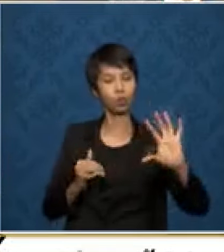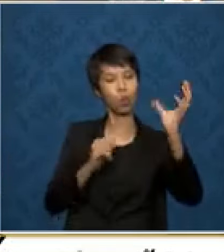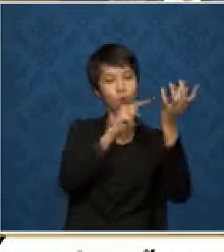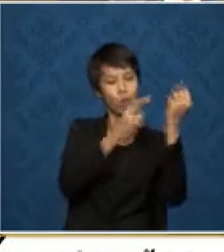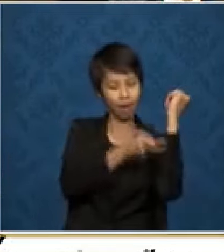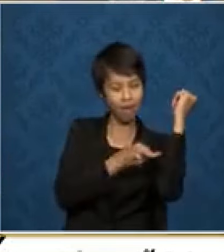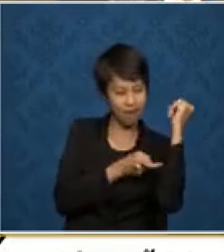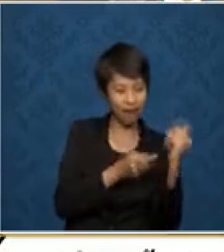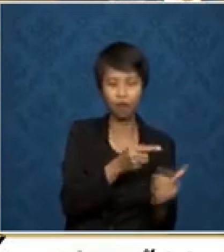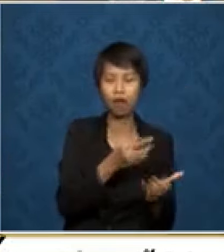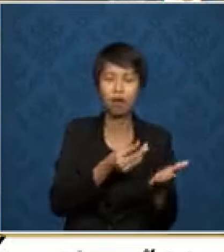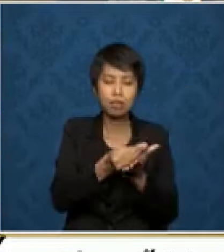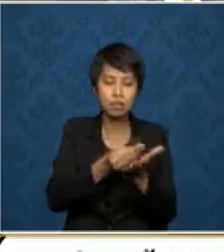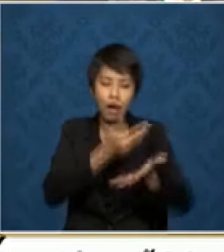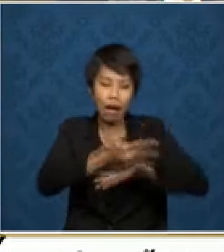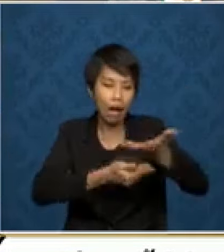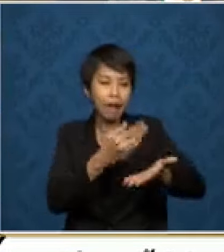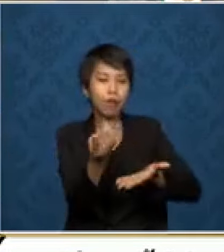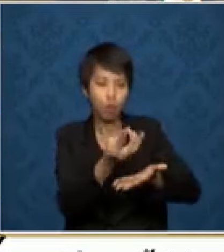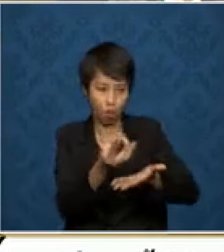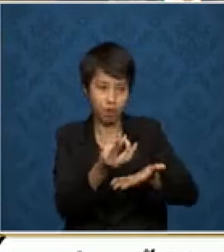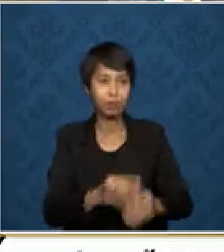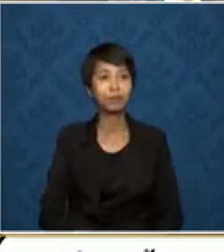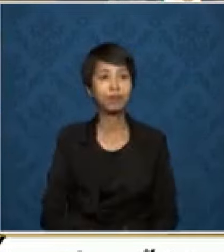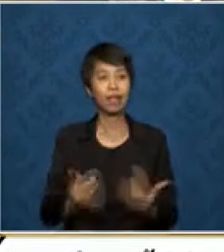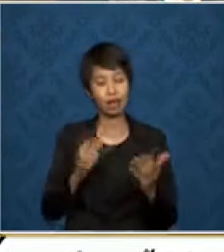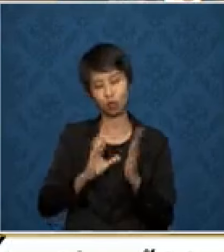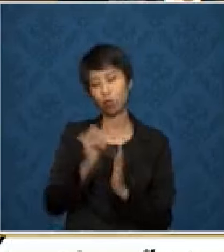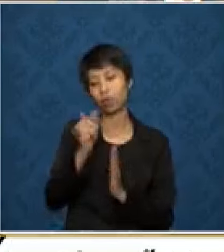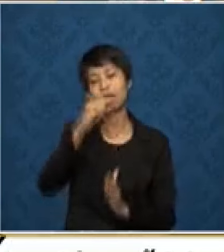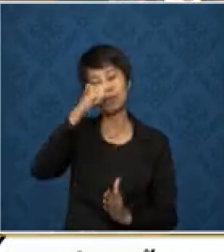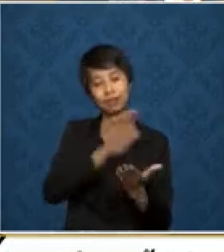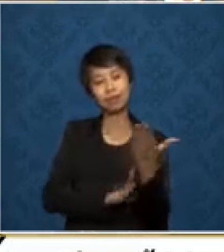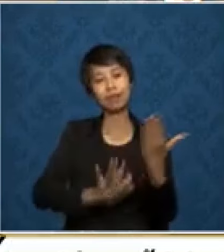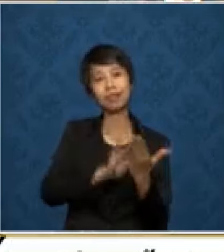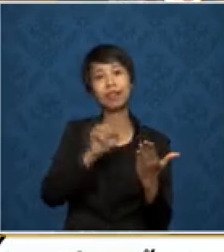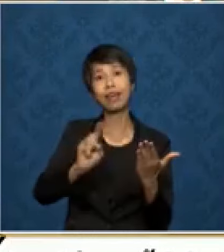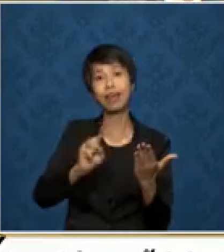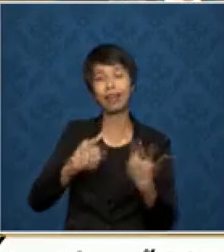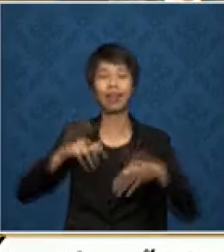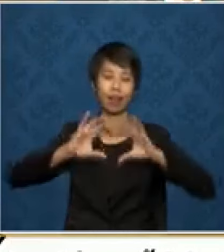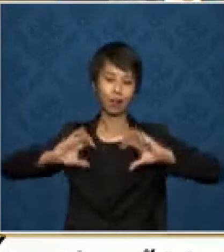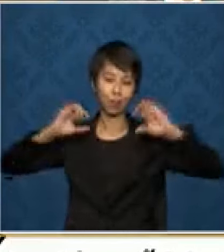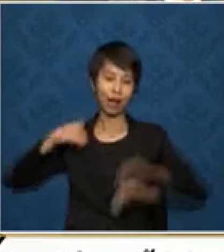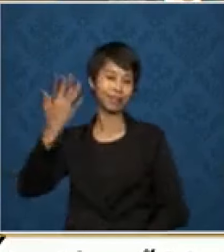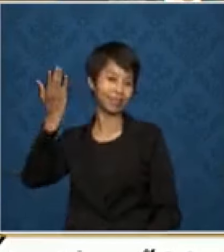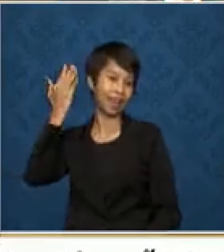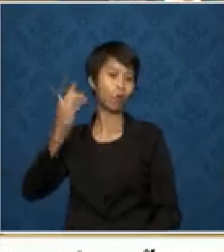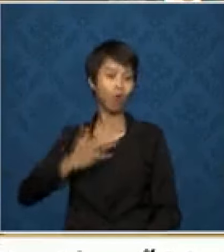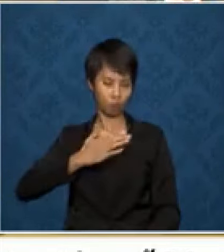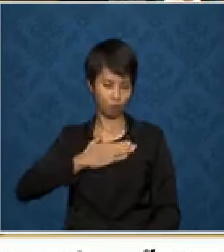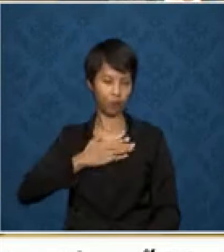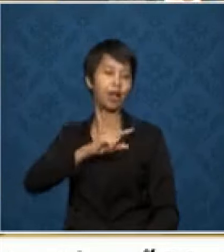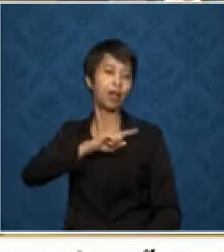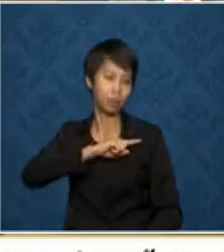เร่งนำเข้ายางแต่โชคดีประเทศไทยครับเพราะรัฐบาลที่แล้วผมมีส่วนคนนึงเพราะผมกำกับดู